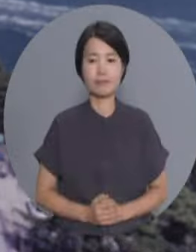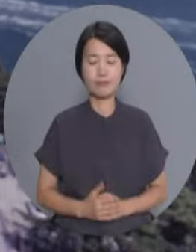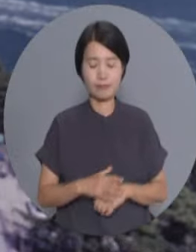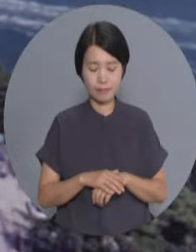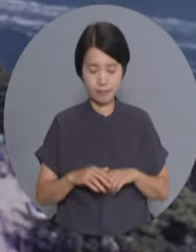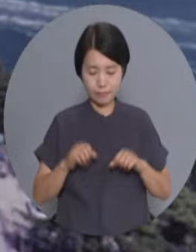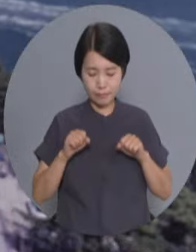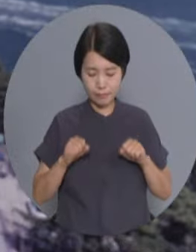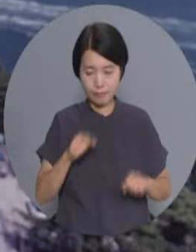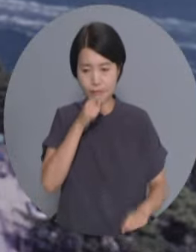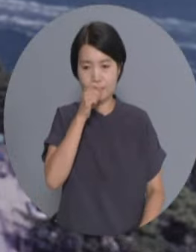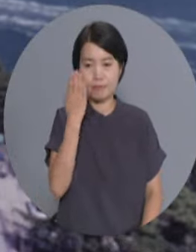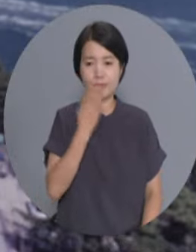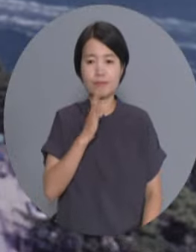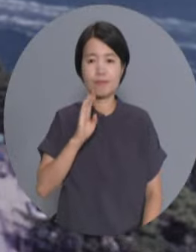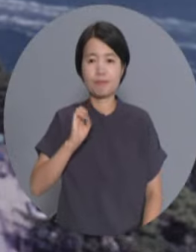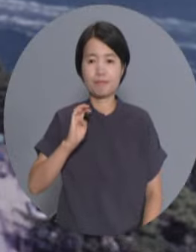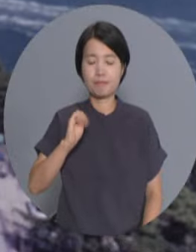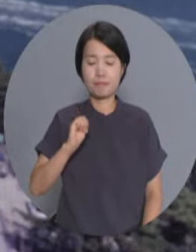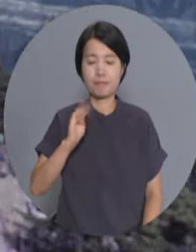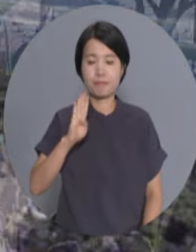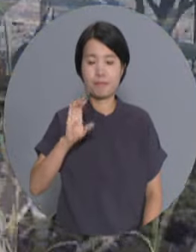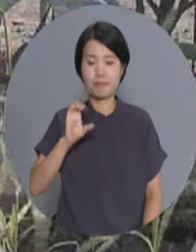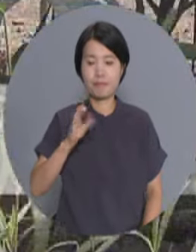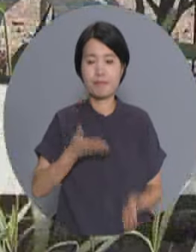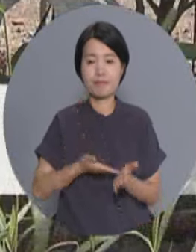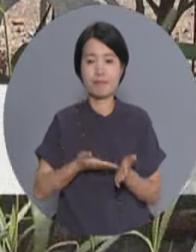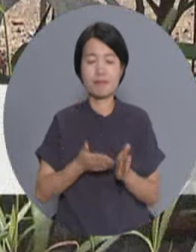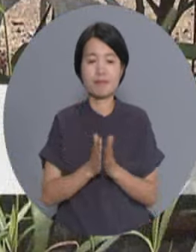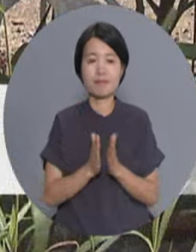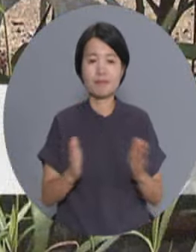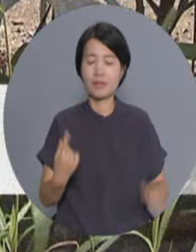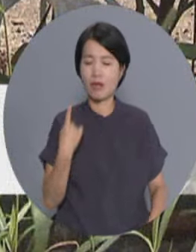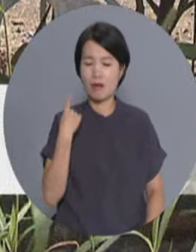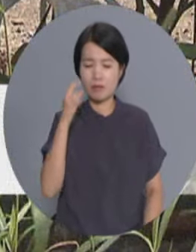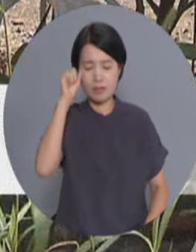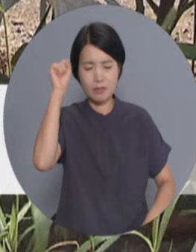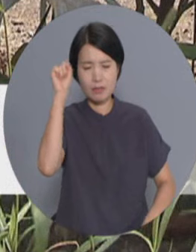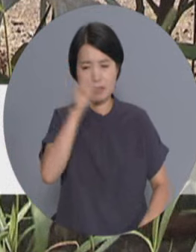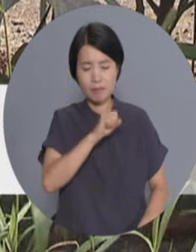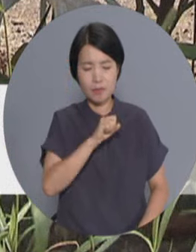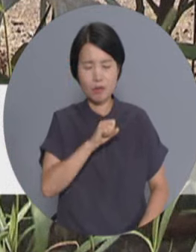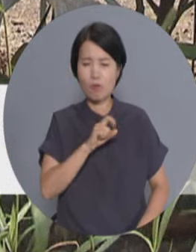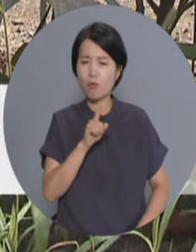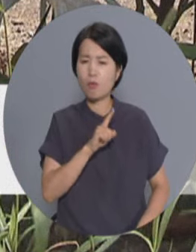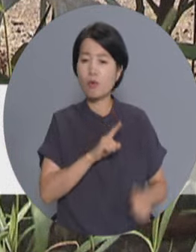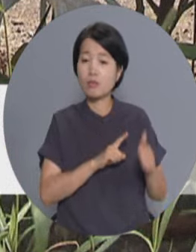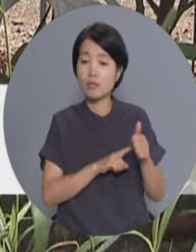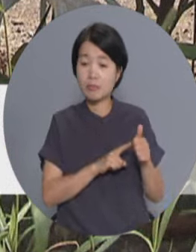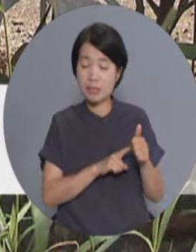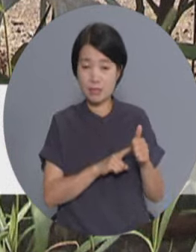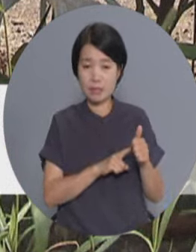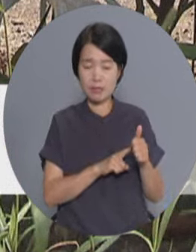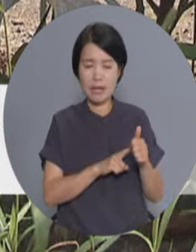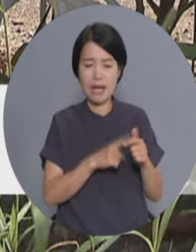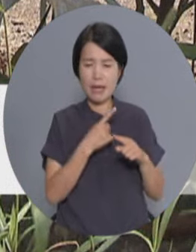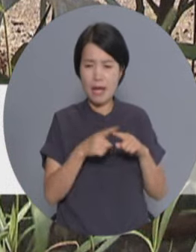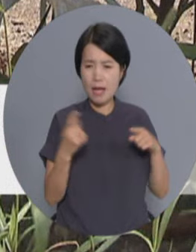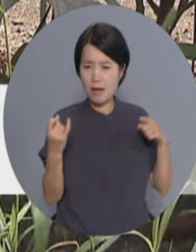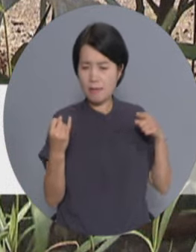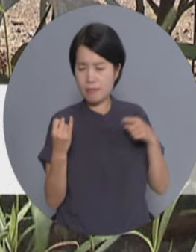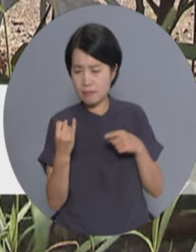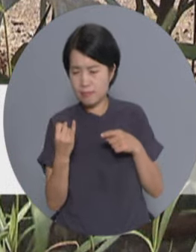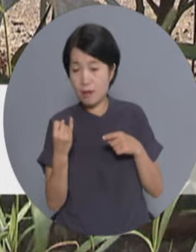여러분 안녕하십니까? 여수 MBC 뉴스데스크입니다. 어제 새벽 한 남성이 휘두른 흉기에 집으로 가던 여고생이